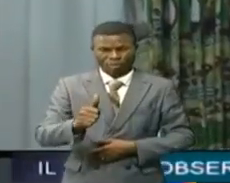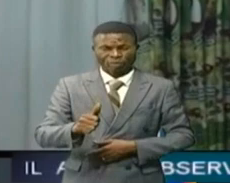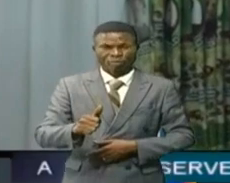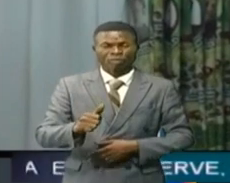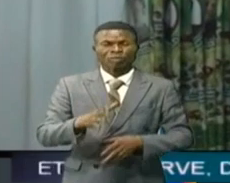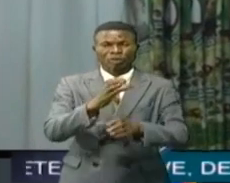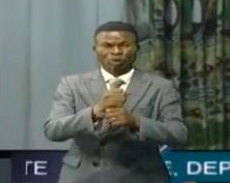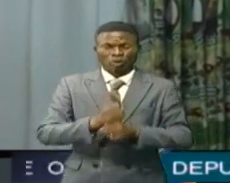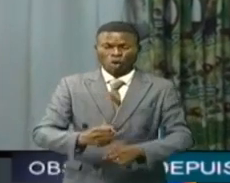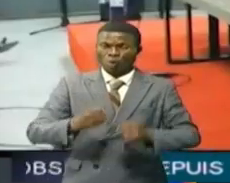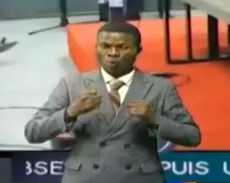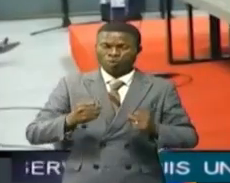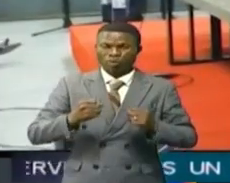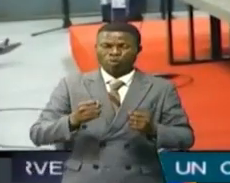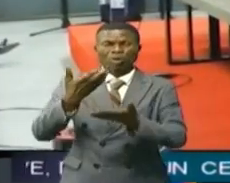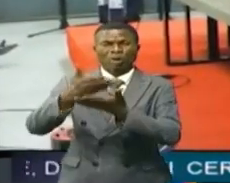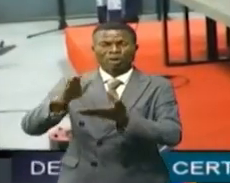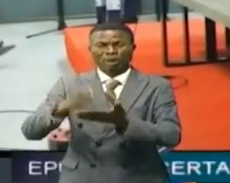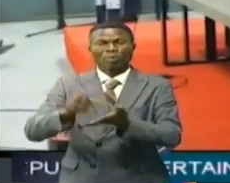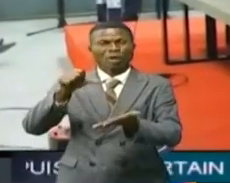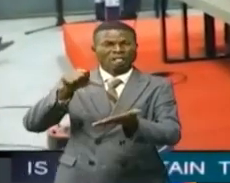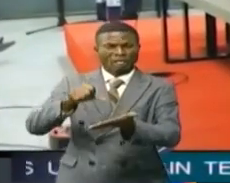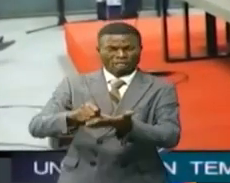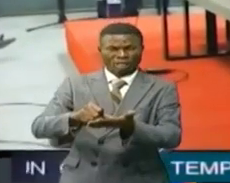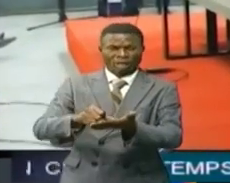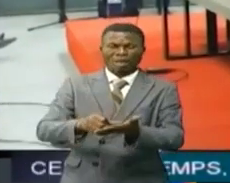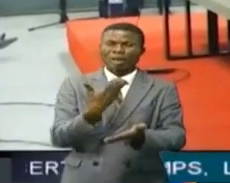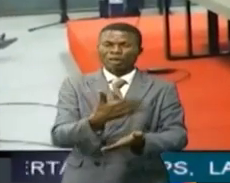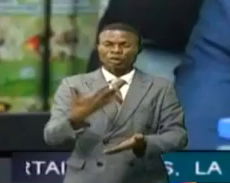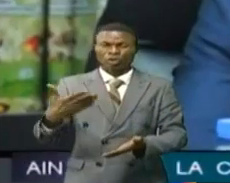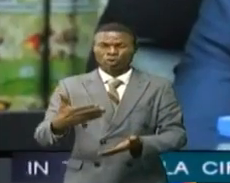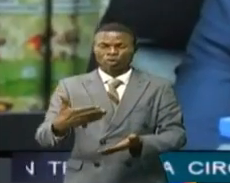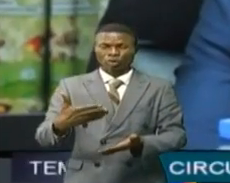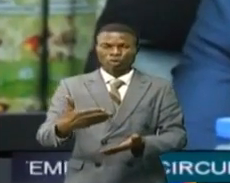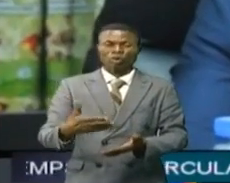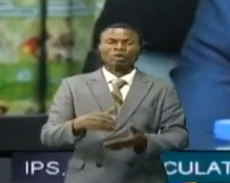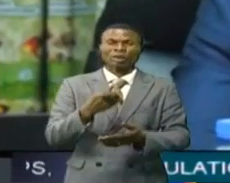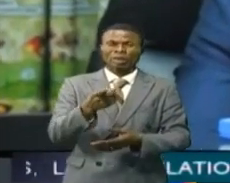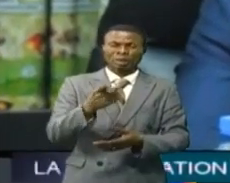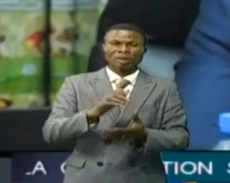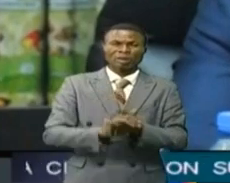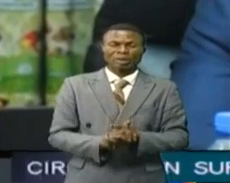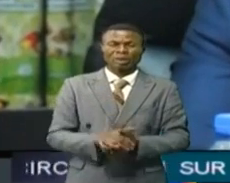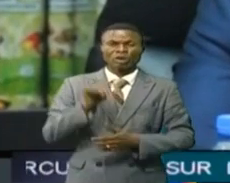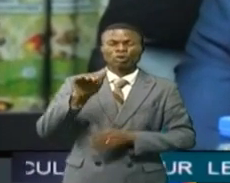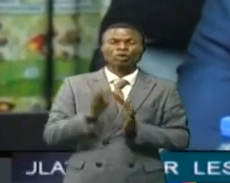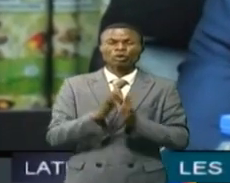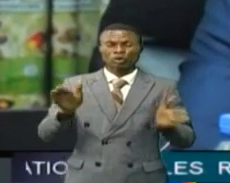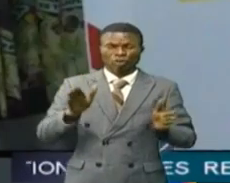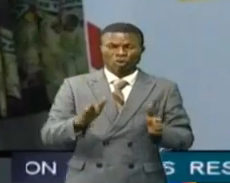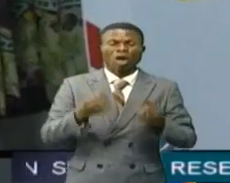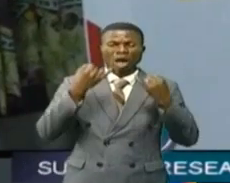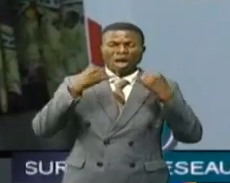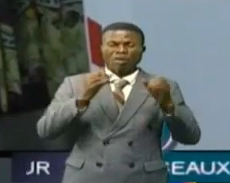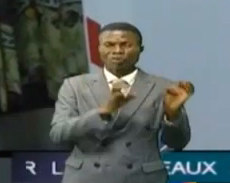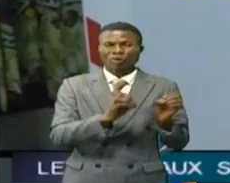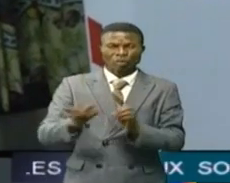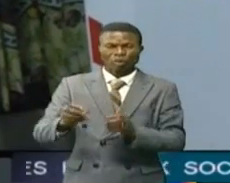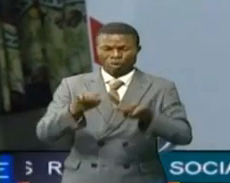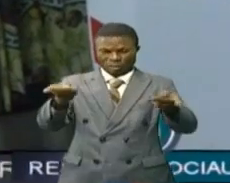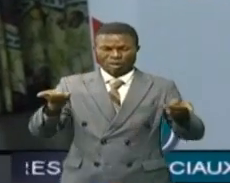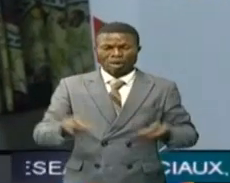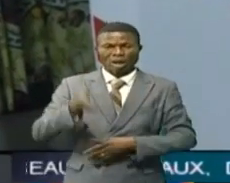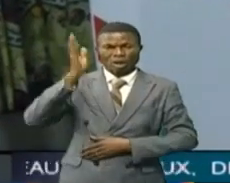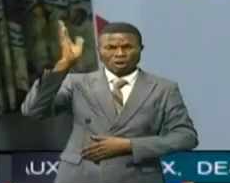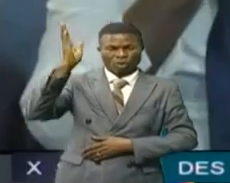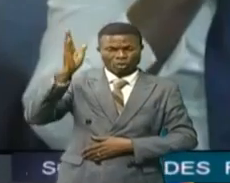le monopole de la distribution des lettres et des colis à 2 kg. Son DG a tenu une matinée d'information dans la salle de la conférence